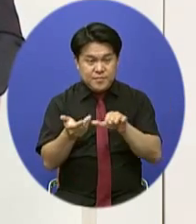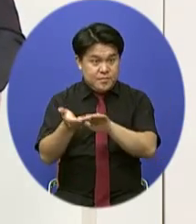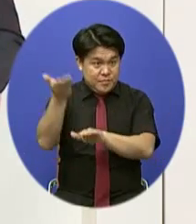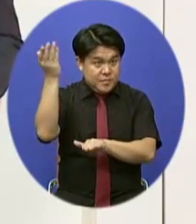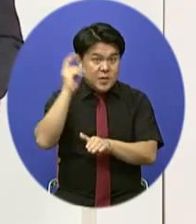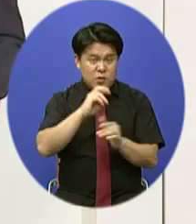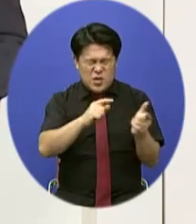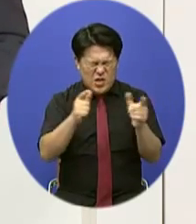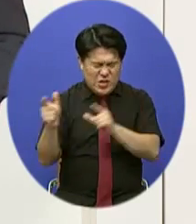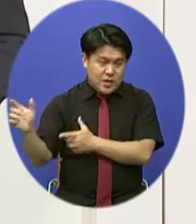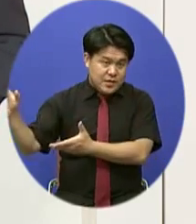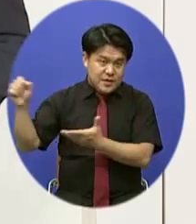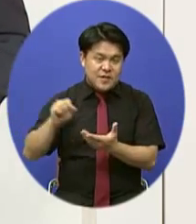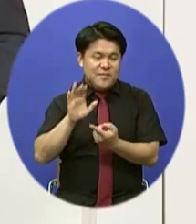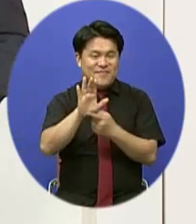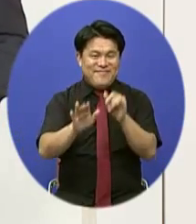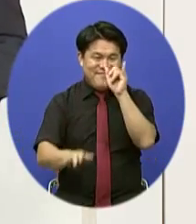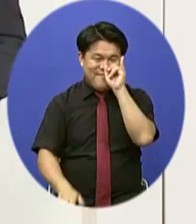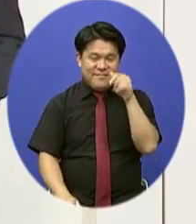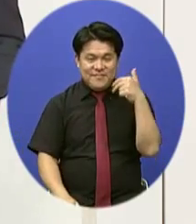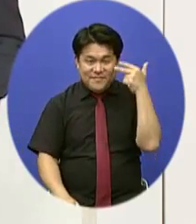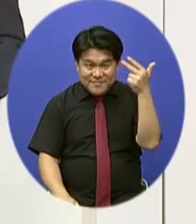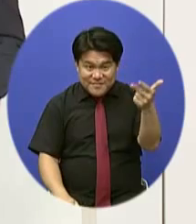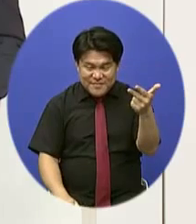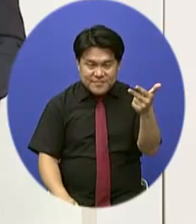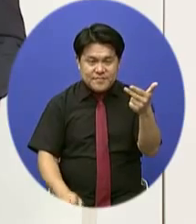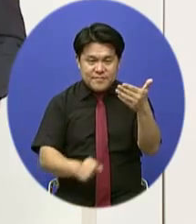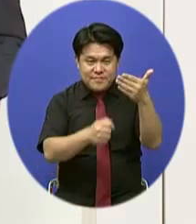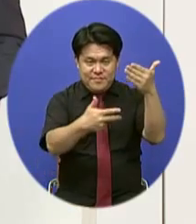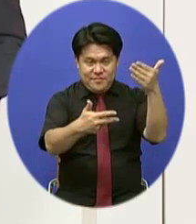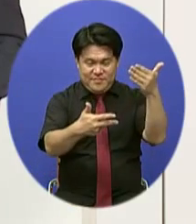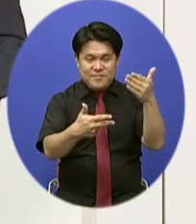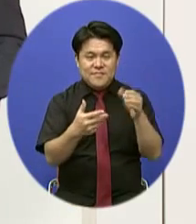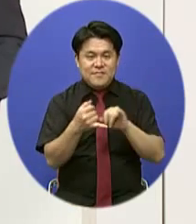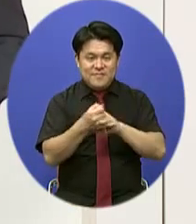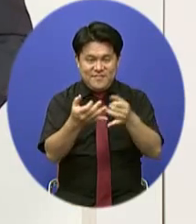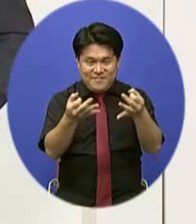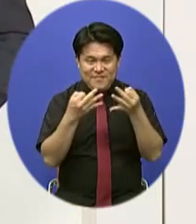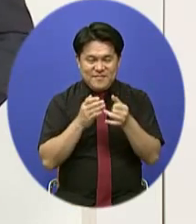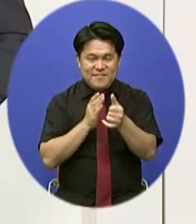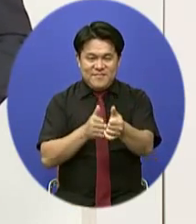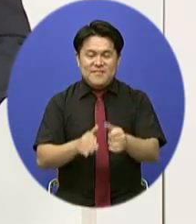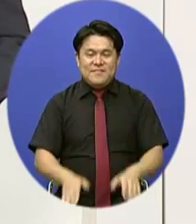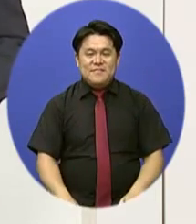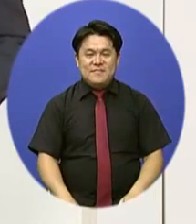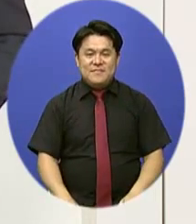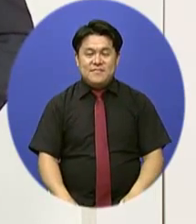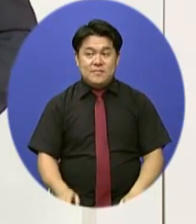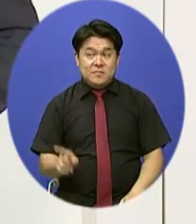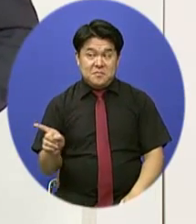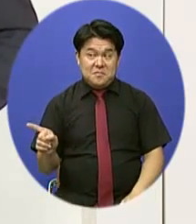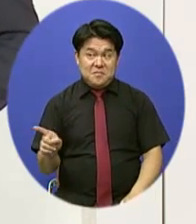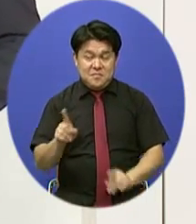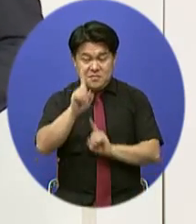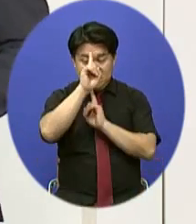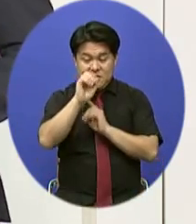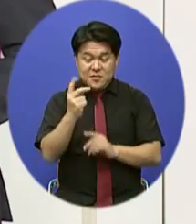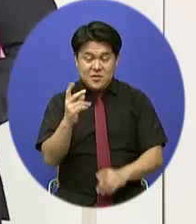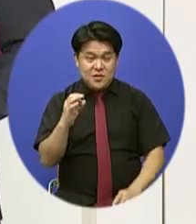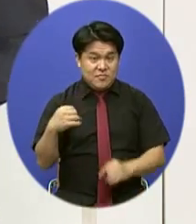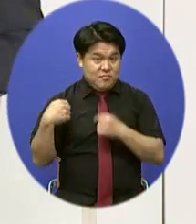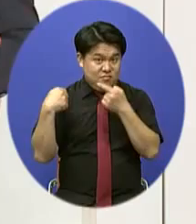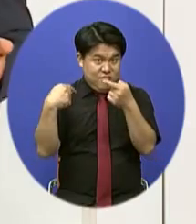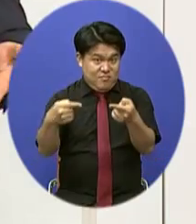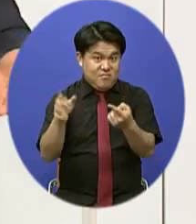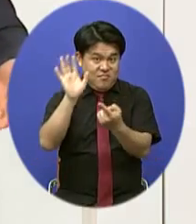추억 같은 노래를 들려드리니까 다음 주 7일 날 꼭 가요 무대 보시기 네. 바랍니다. 자, 우리 이효정 씨 나옵니다. 자, 네.